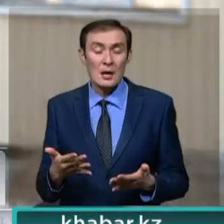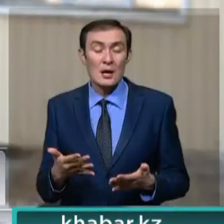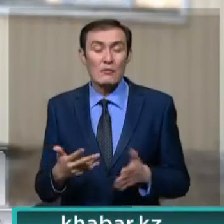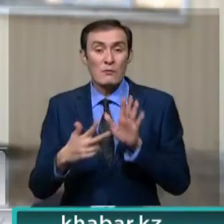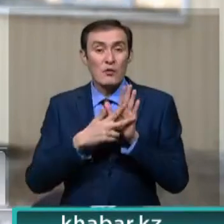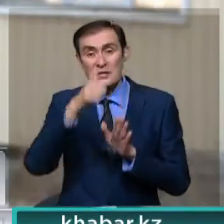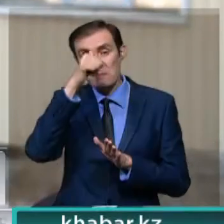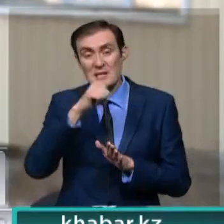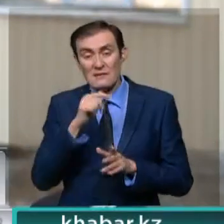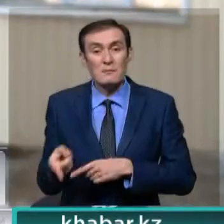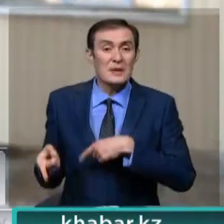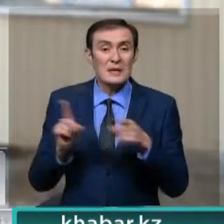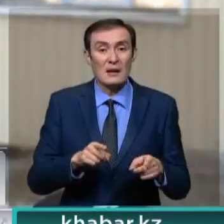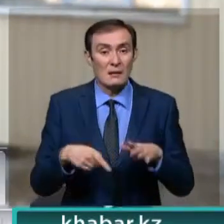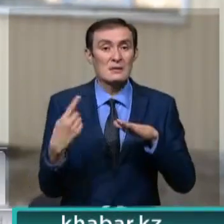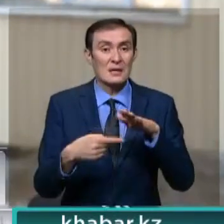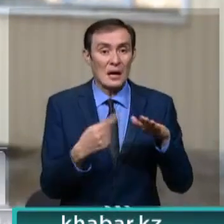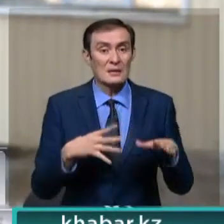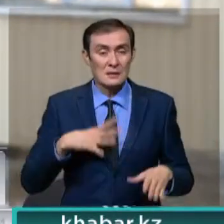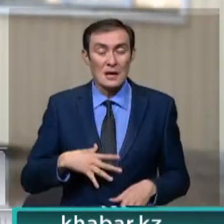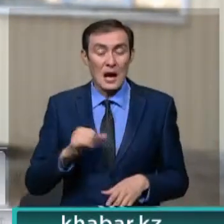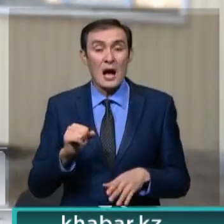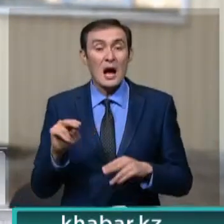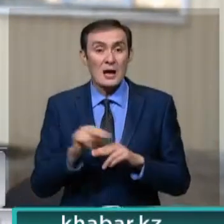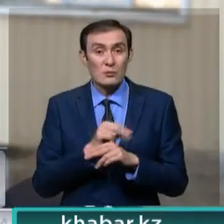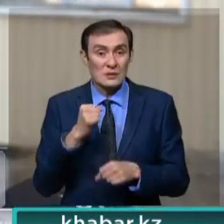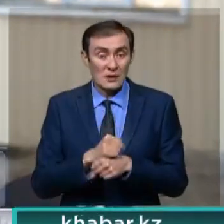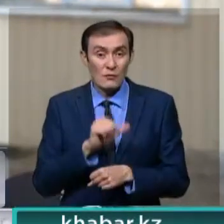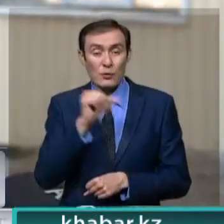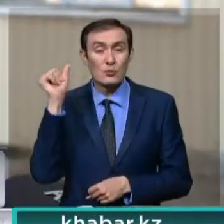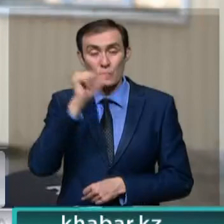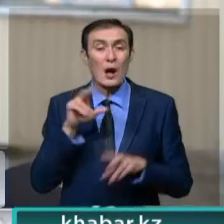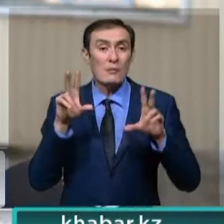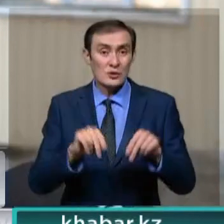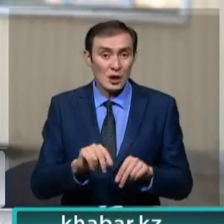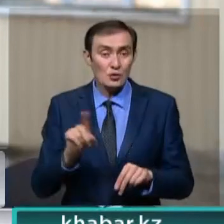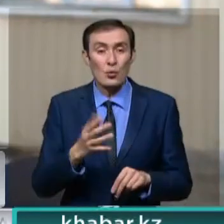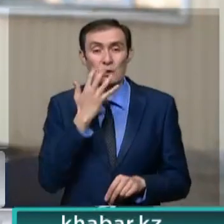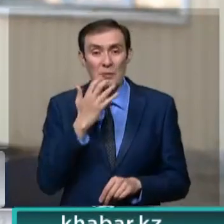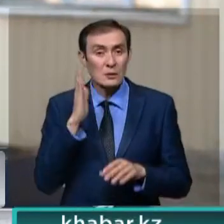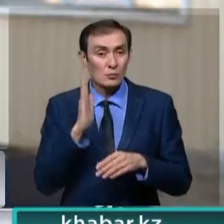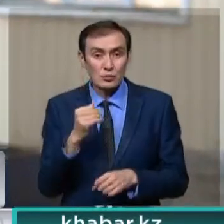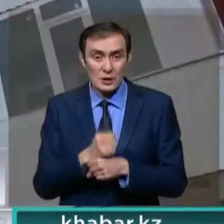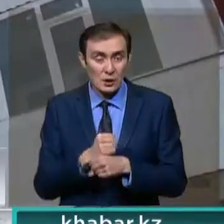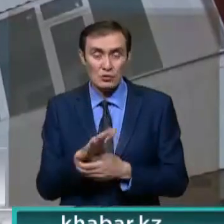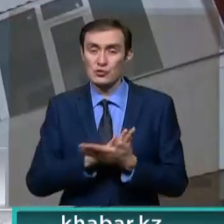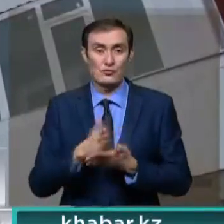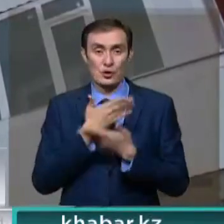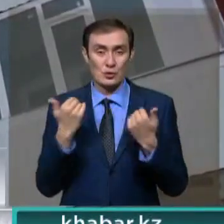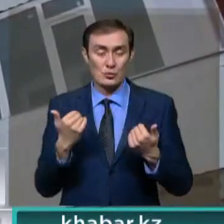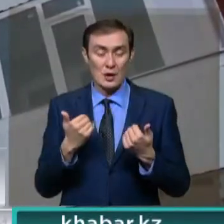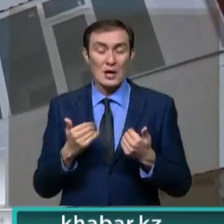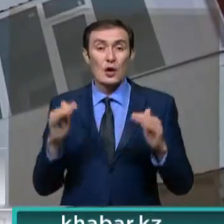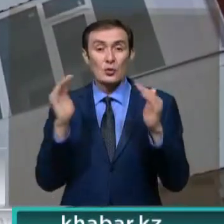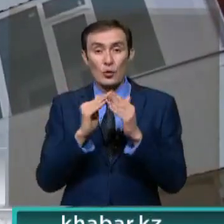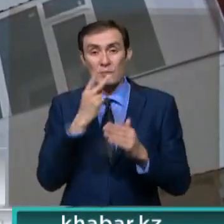8 месяцев, мы вот скитались. А вот сделали, в прошлом году обещали, что сделают утепление, ничего они не сделали. Целостность дома